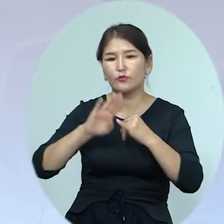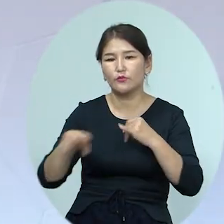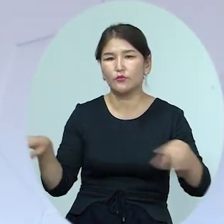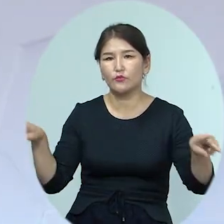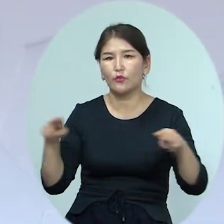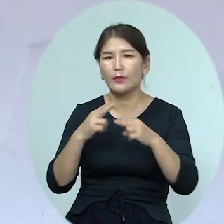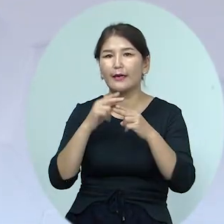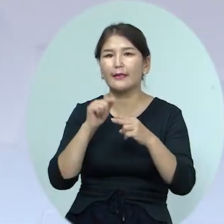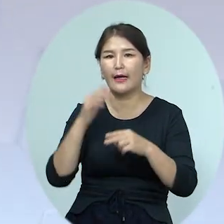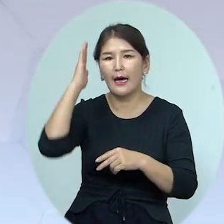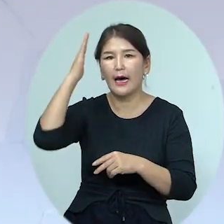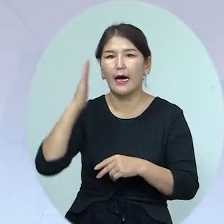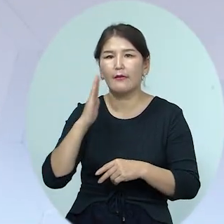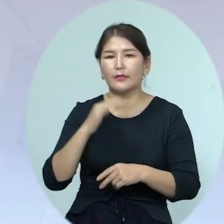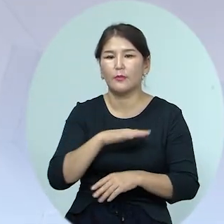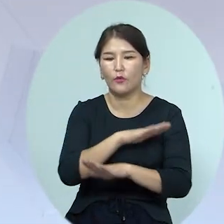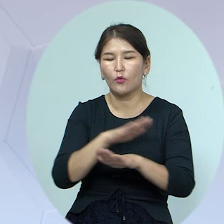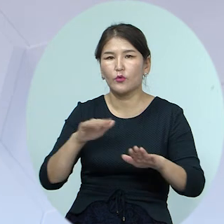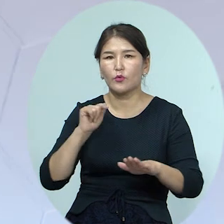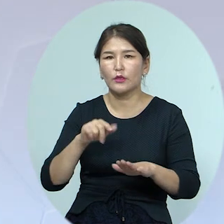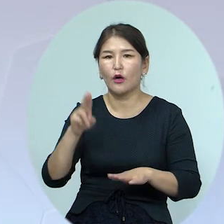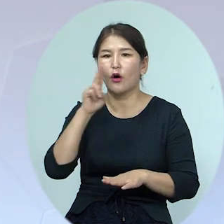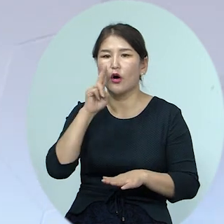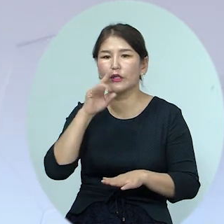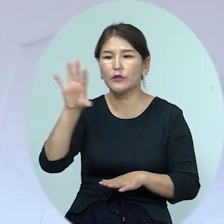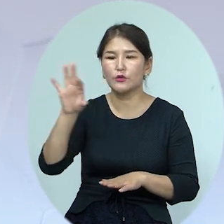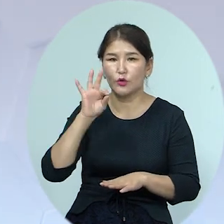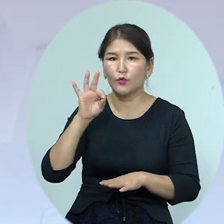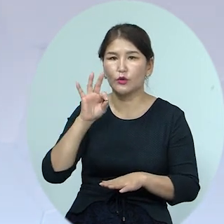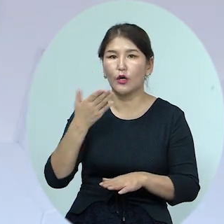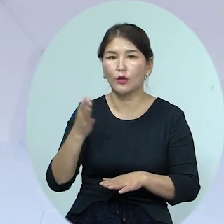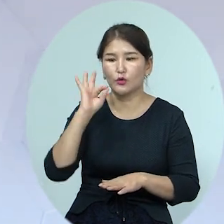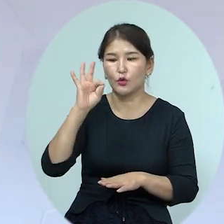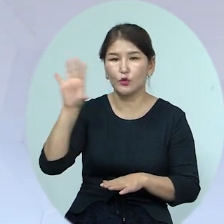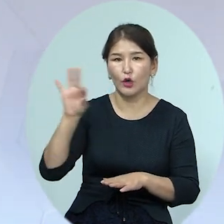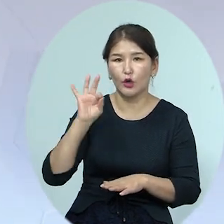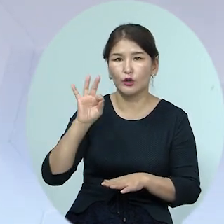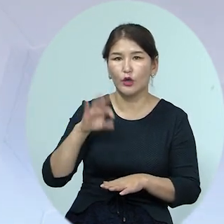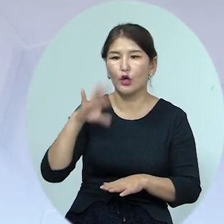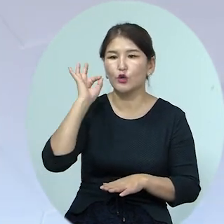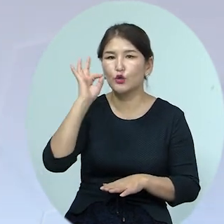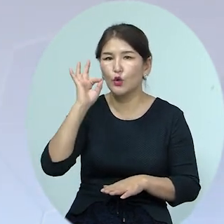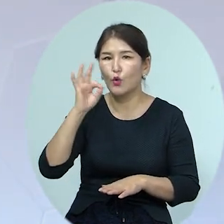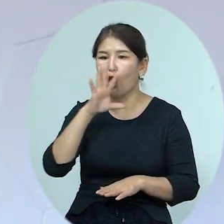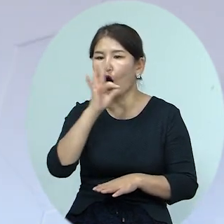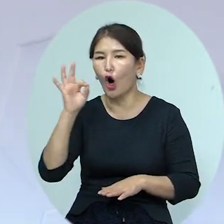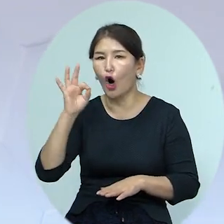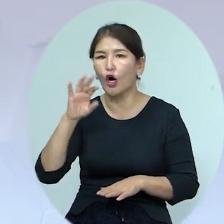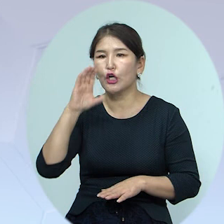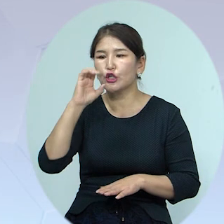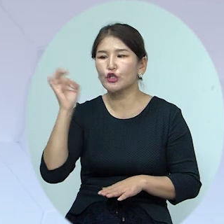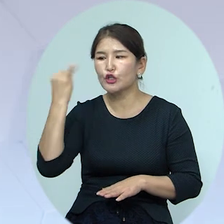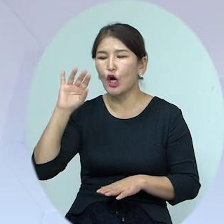төгсгөлийг дүгнэж хэлэхэд эцэг эхчүүд маань хүүхдтэй хоолын зөв сонгож идүүлэх, зөв шүдний сойд